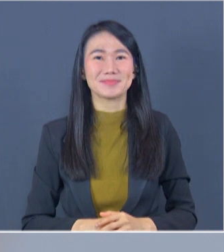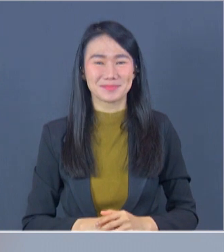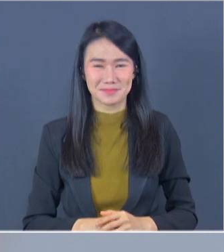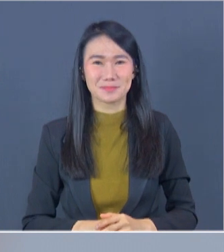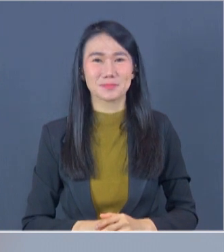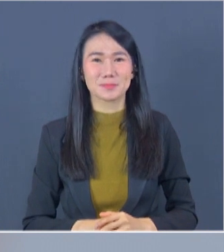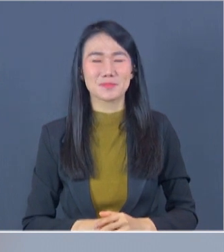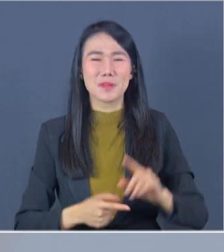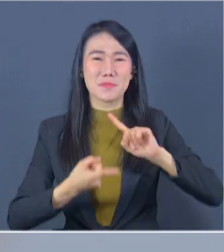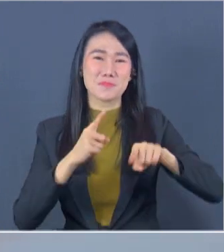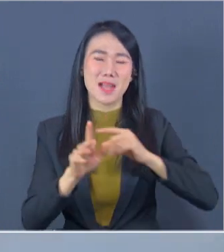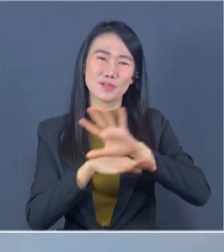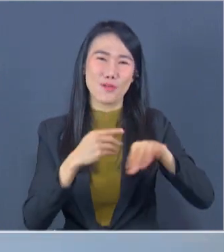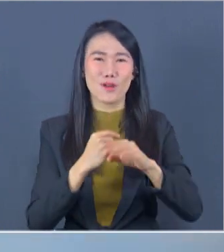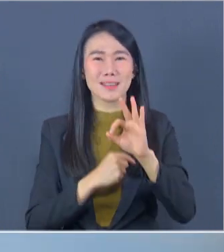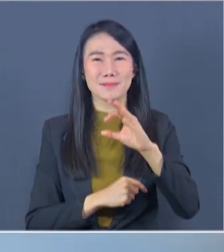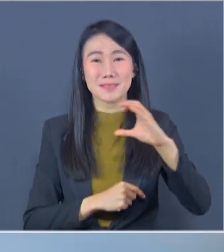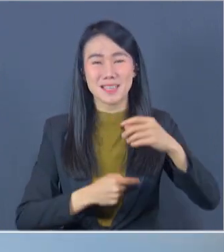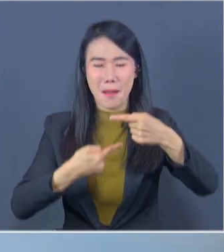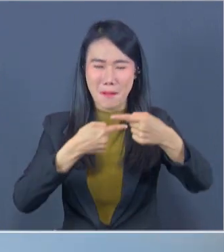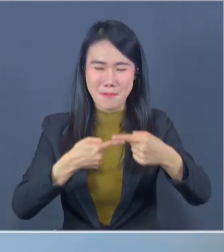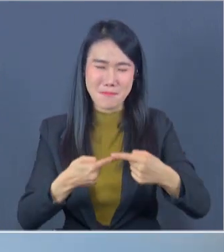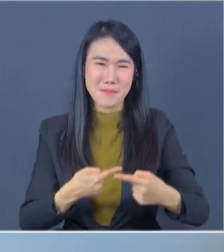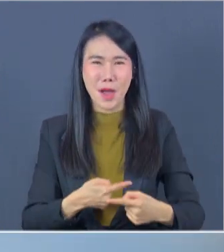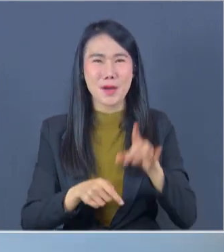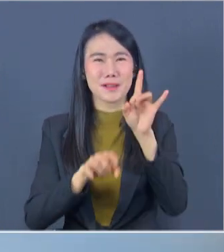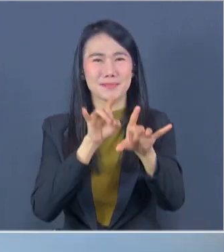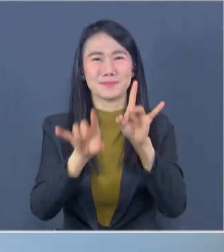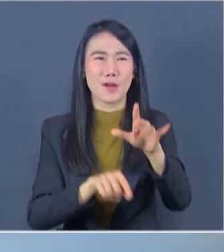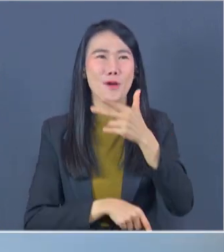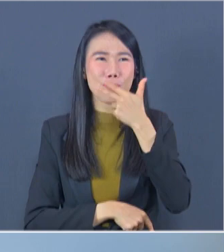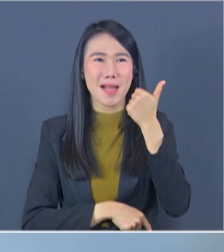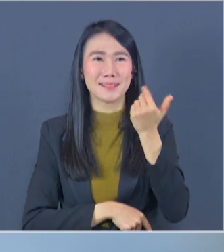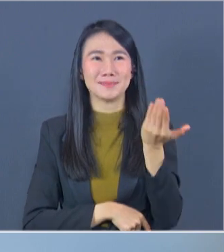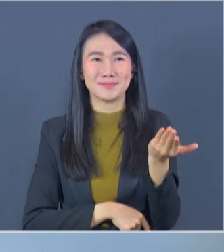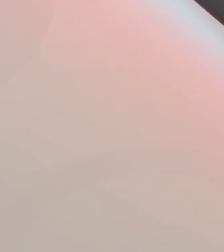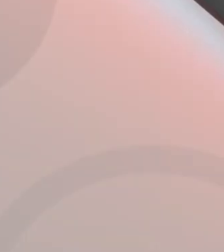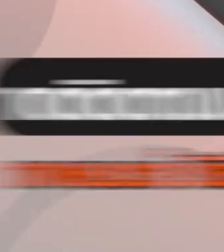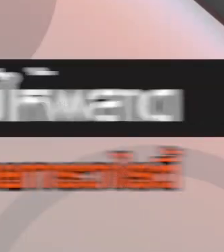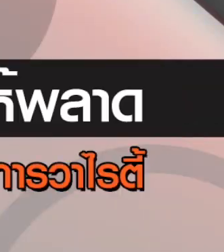อก็ไม่วายนะคะเพื่อนๆก็รวมไปถึงแฟนคลับเนี่ยต่างเข้าไปคอมเมนต์แซวหนุ่มเจมส์กันมากมายเลยล่ะค่ะ